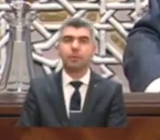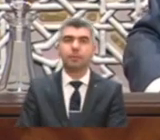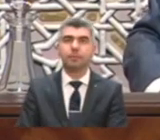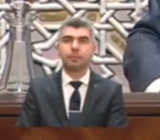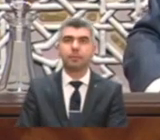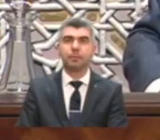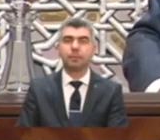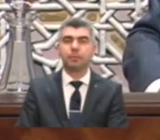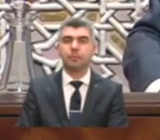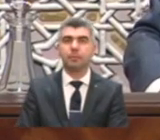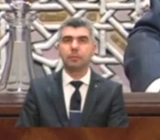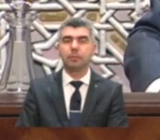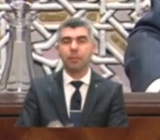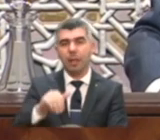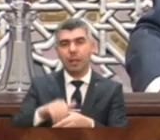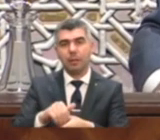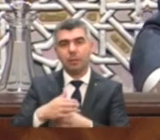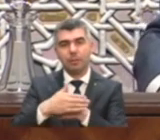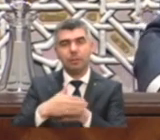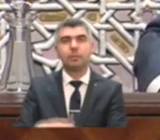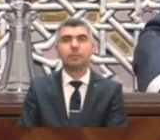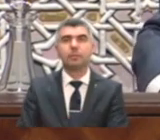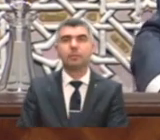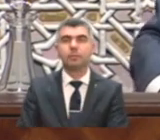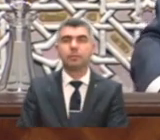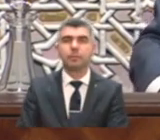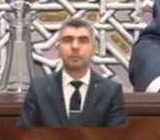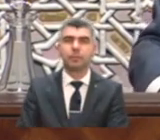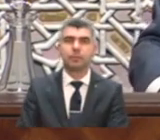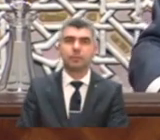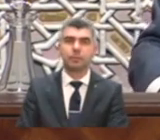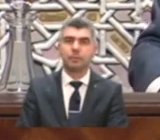تفضلوا سيدنا المحترم عن فريق تجمع الوطني الأحرار.